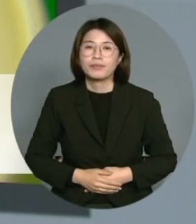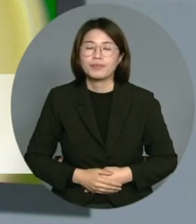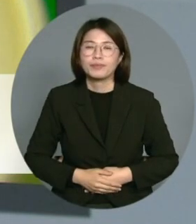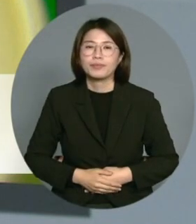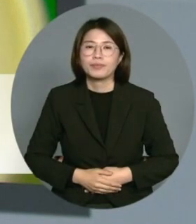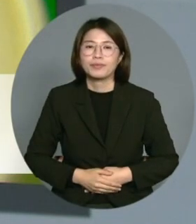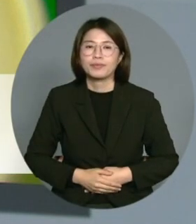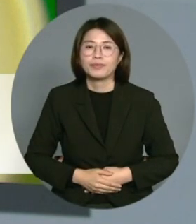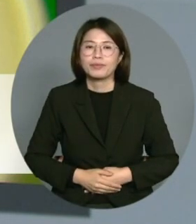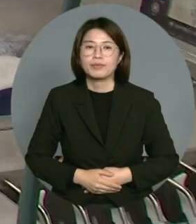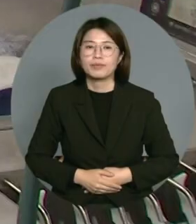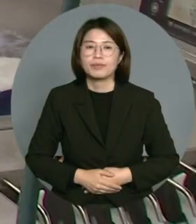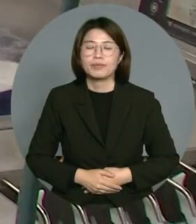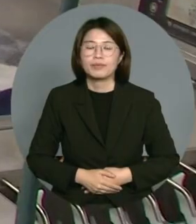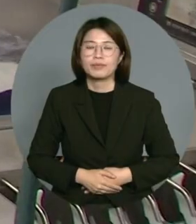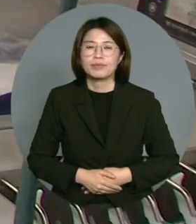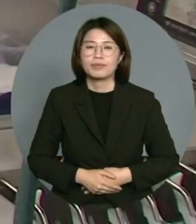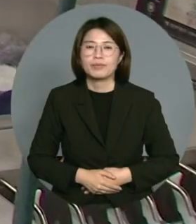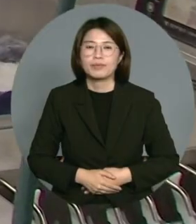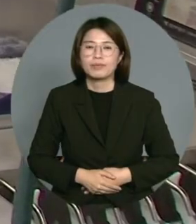보도합니다.